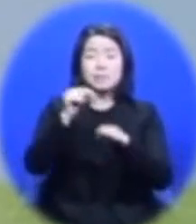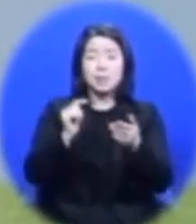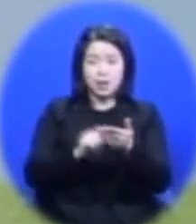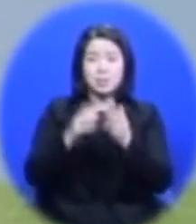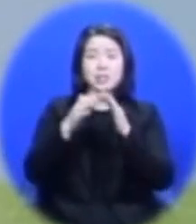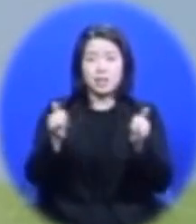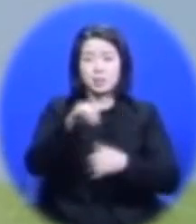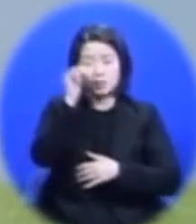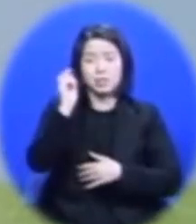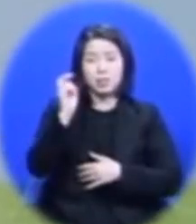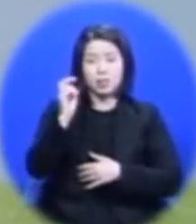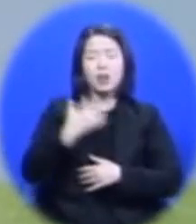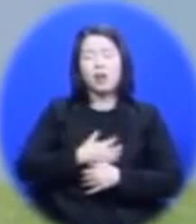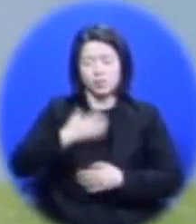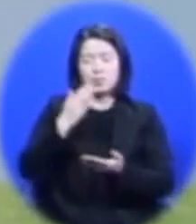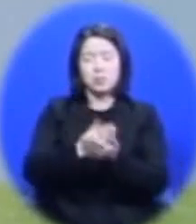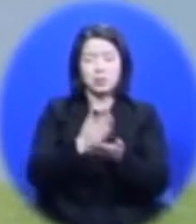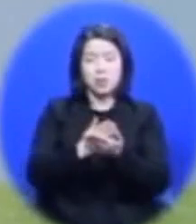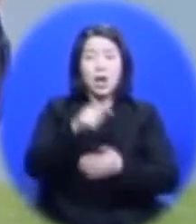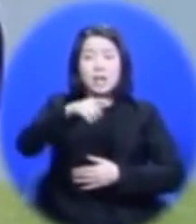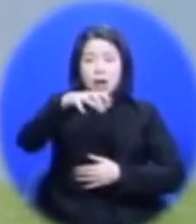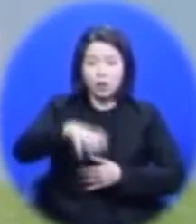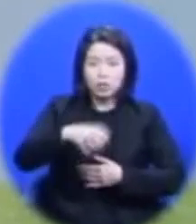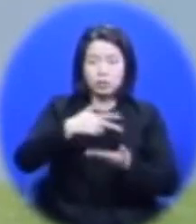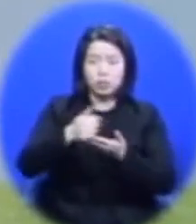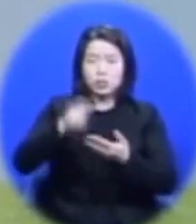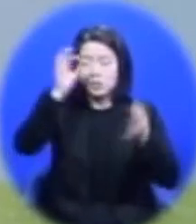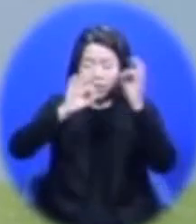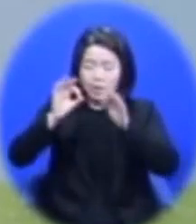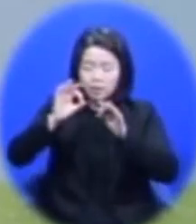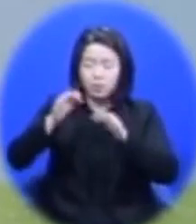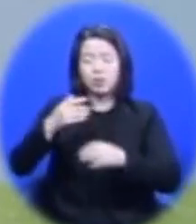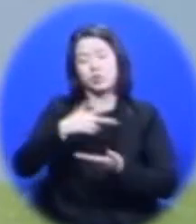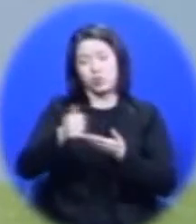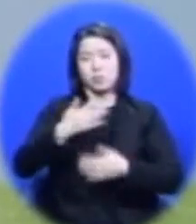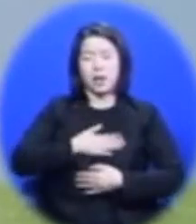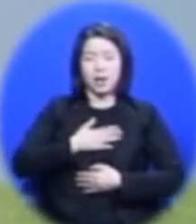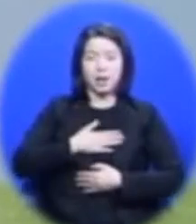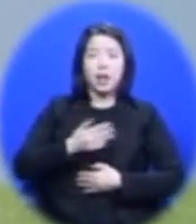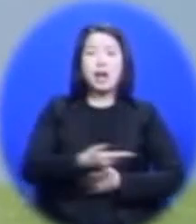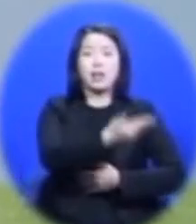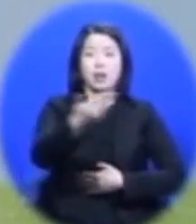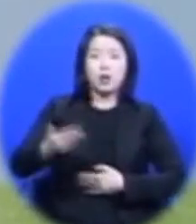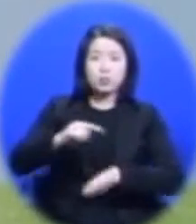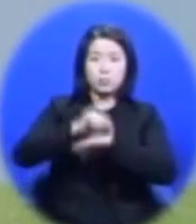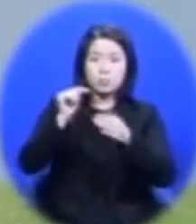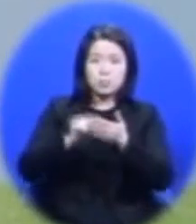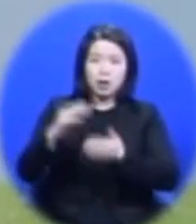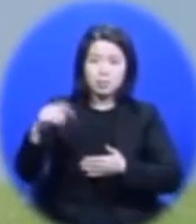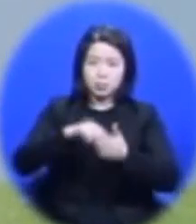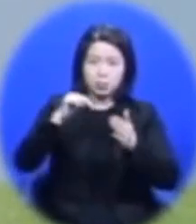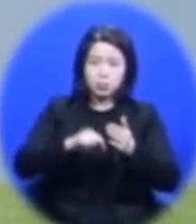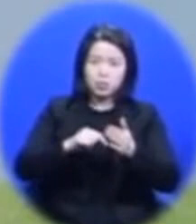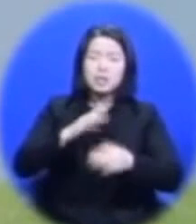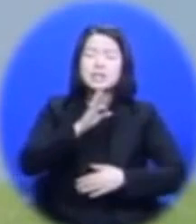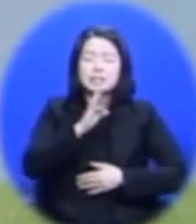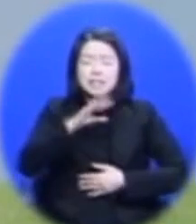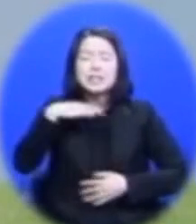마세요. 여러분이 여기서 주님을 찾는 것을 주님이 아십니다. 여러분들이 마음으로 진짜 갈망한다면